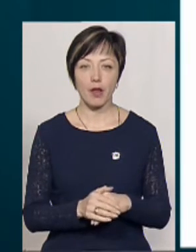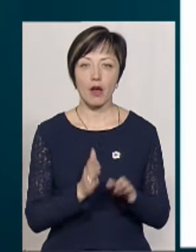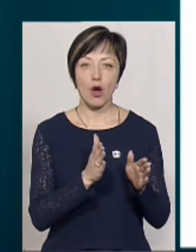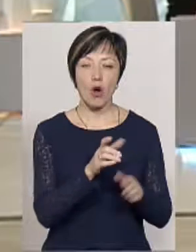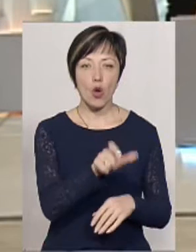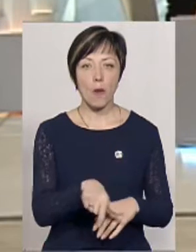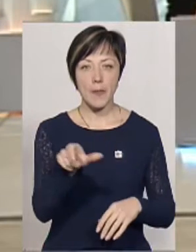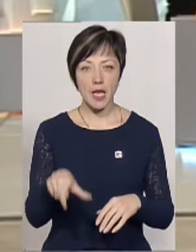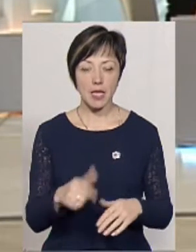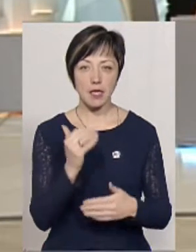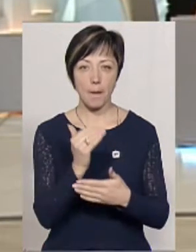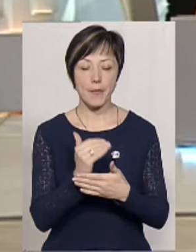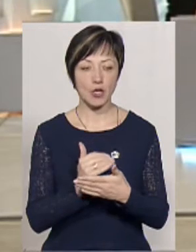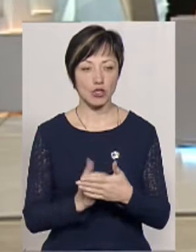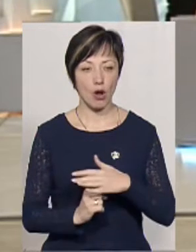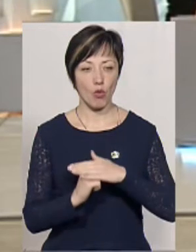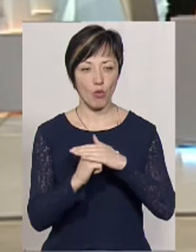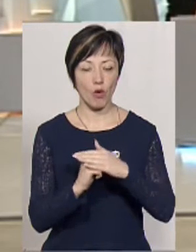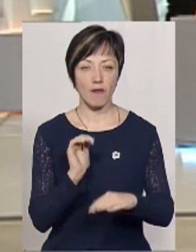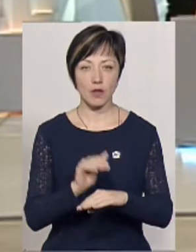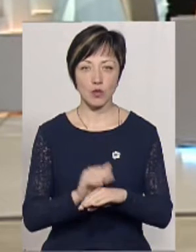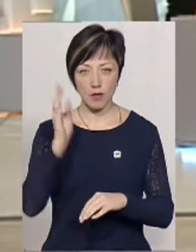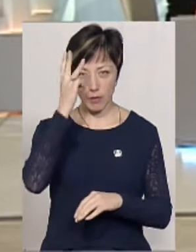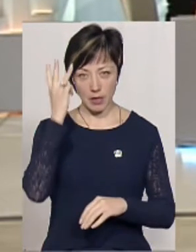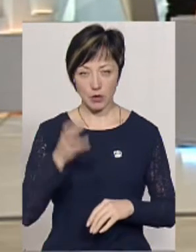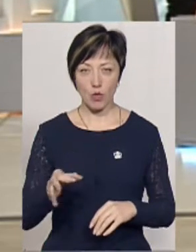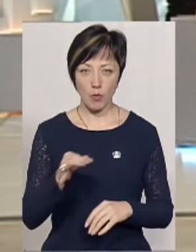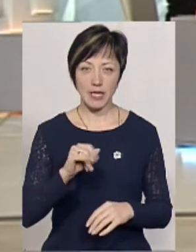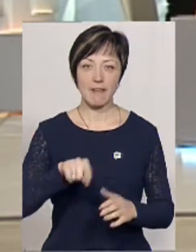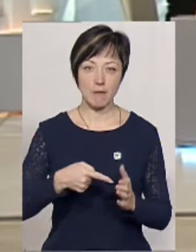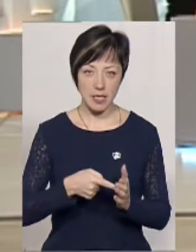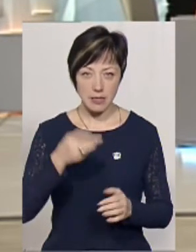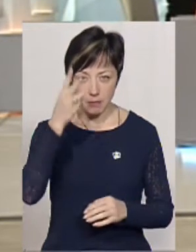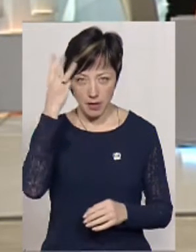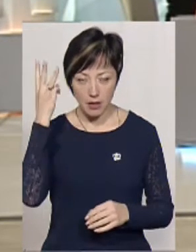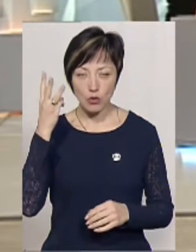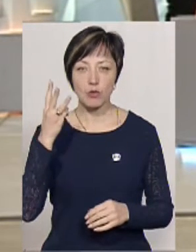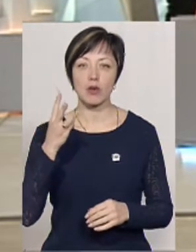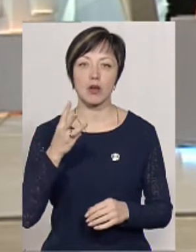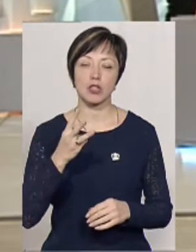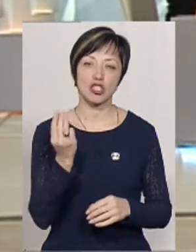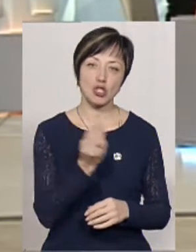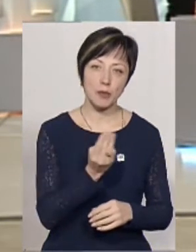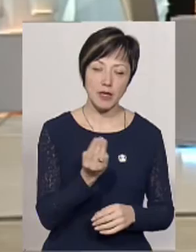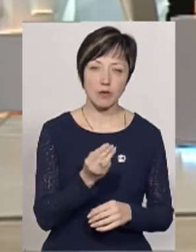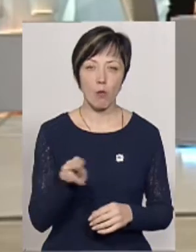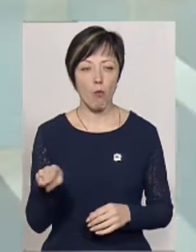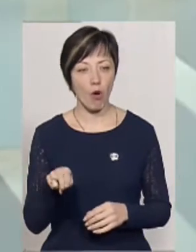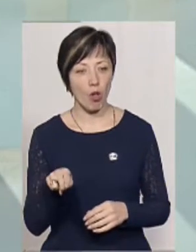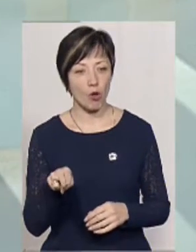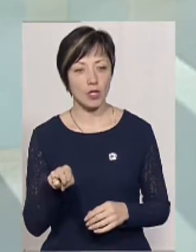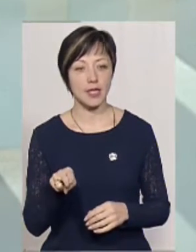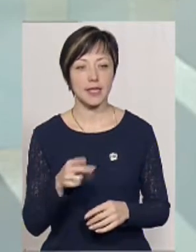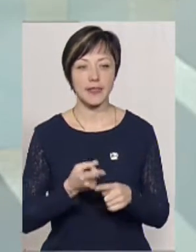«Опора» фіксує в Хмельницькій області, зокрема в обласному центрі і в містах Шепетівці, в Полонному, в